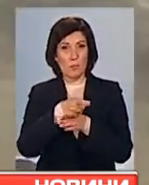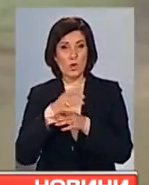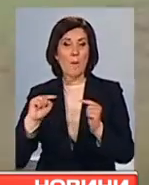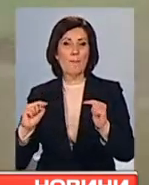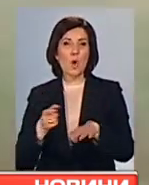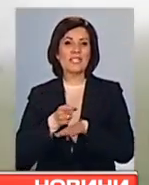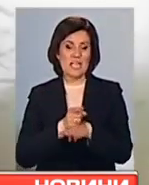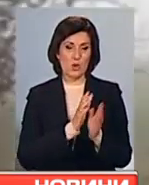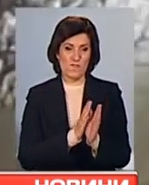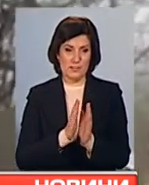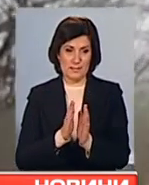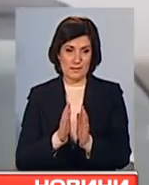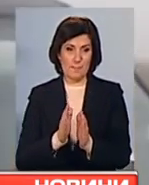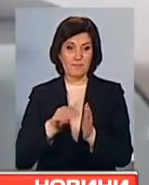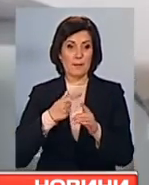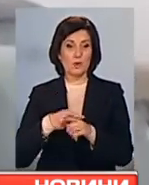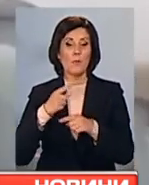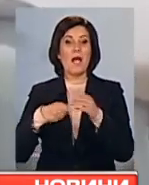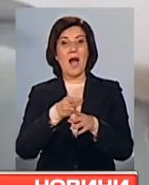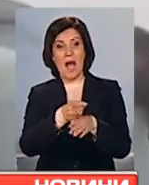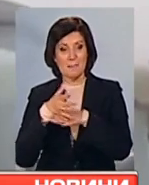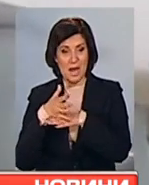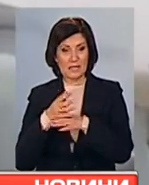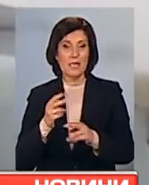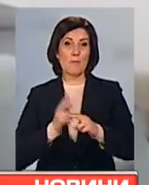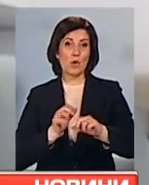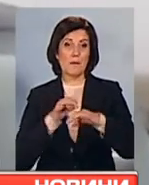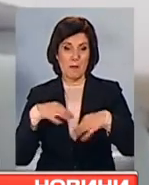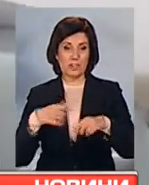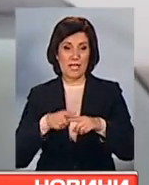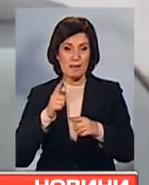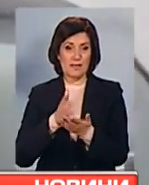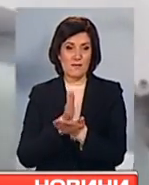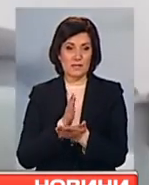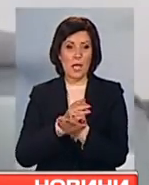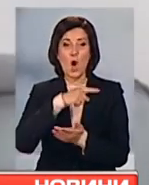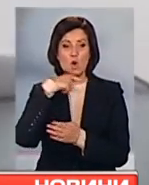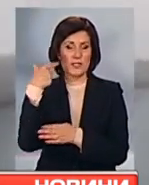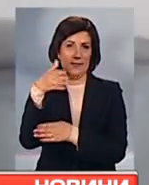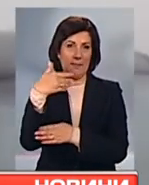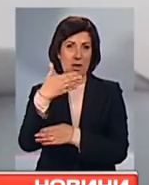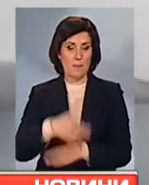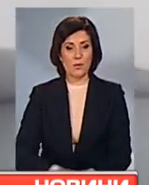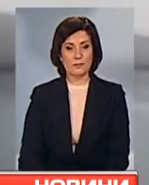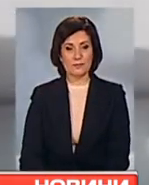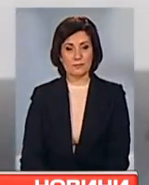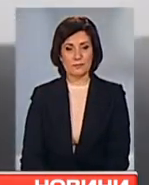із протитанкової системи. Після цього йде черга з гармати бронемашини, на якій висить російський прапор.